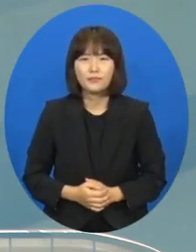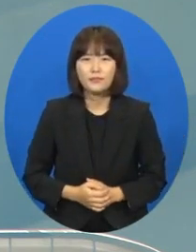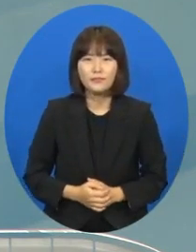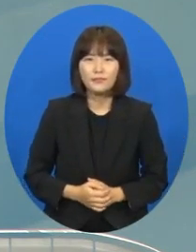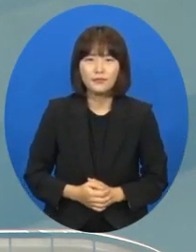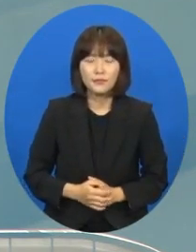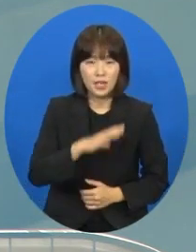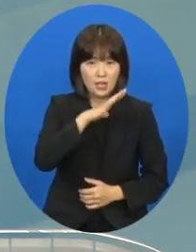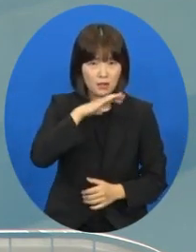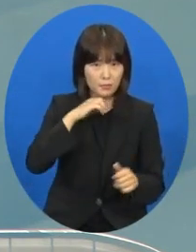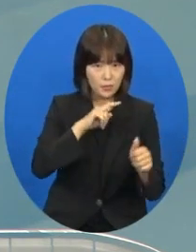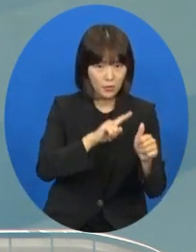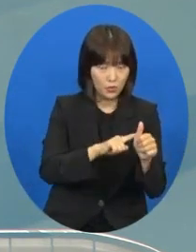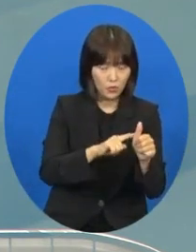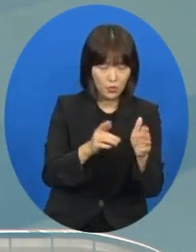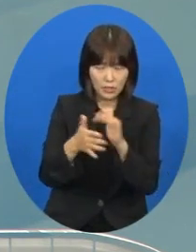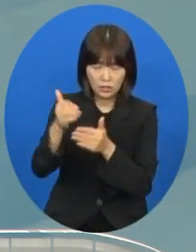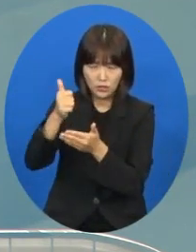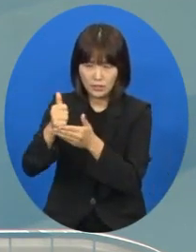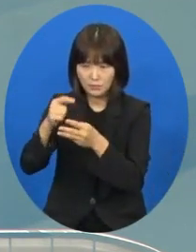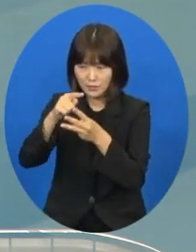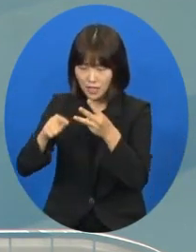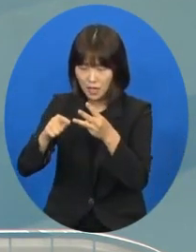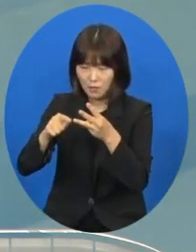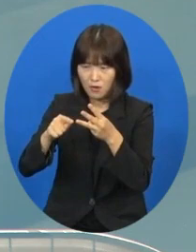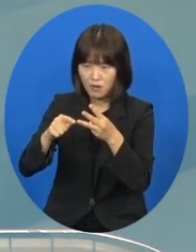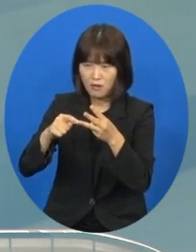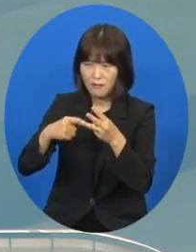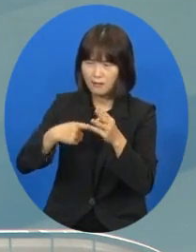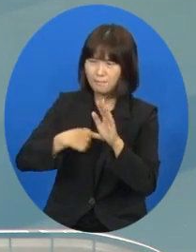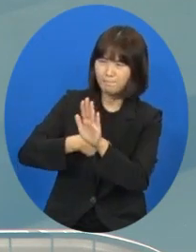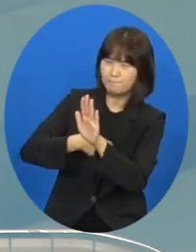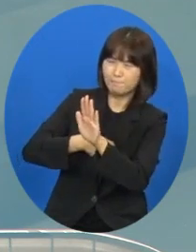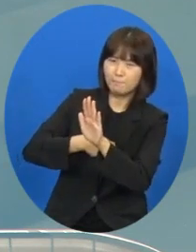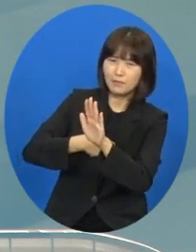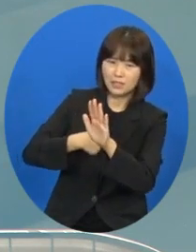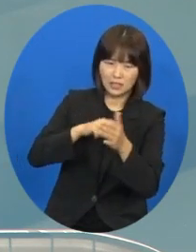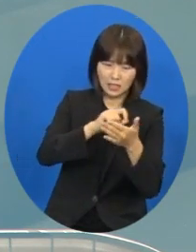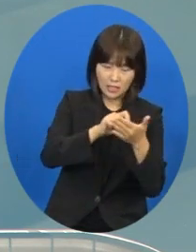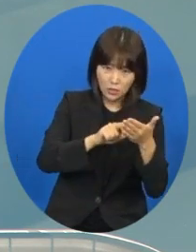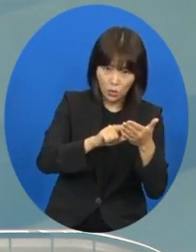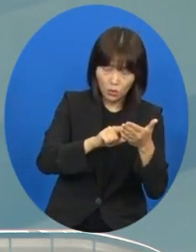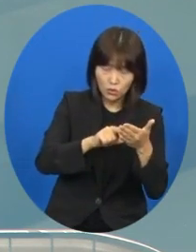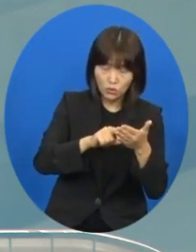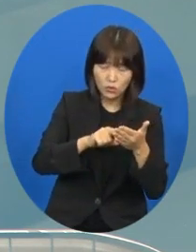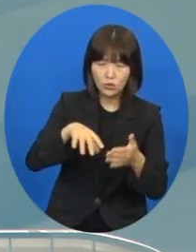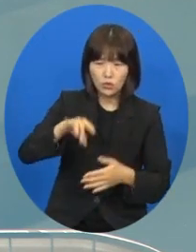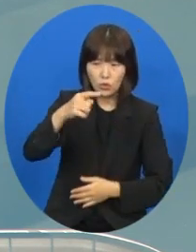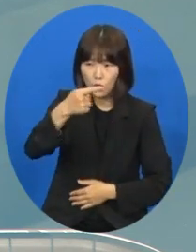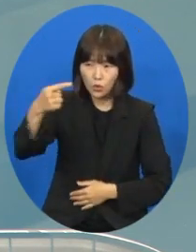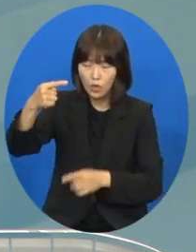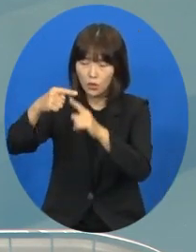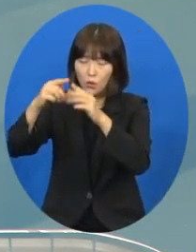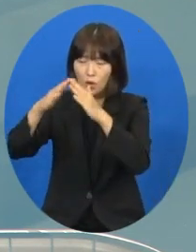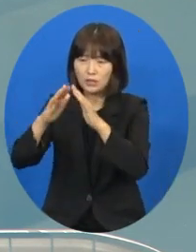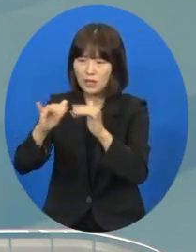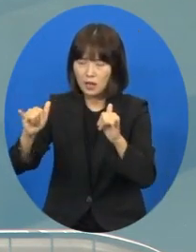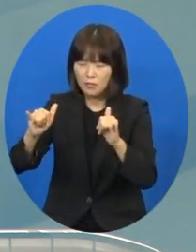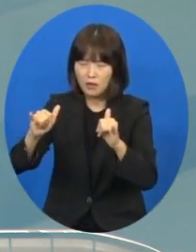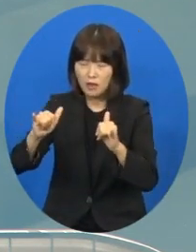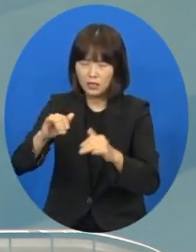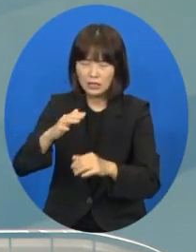이 베드로가 예수님을 세 번이나 부인했던 이 기록은 초대교회 교인들에게는 엄청난 충격이었을